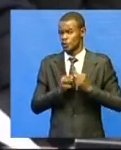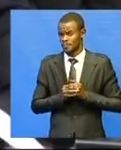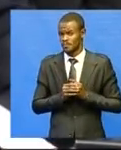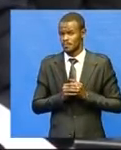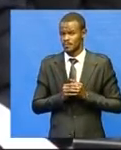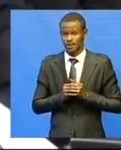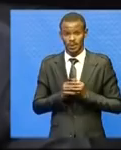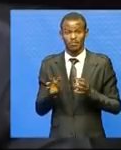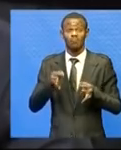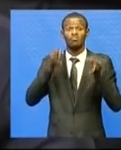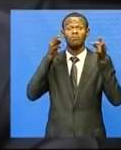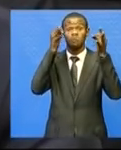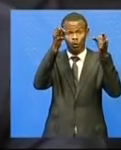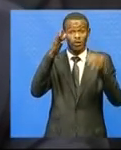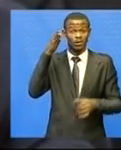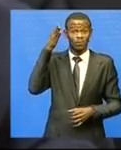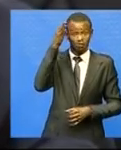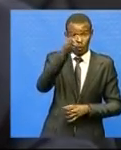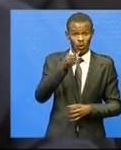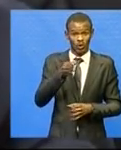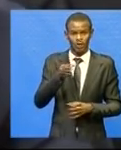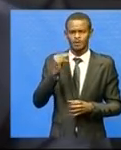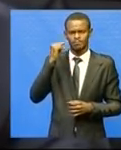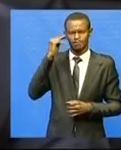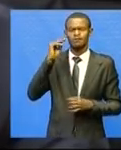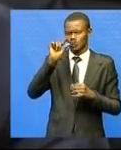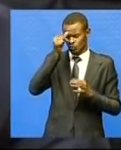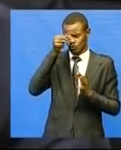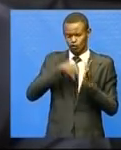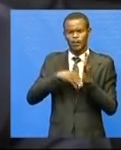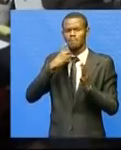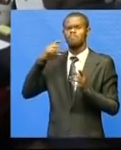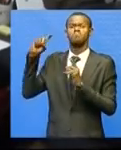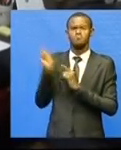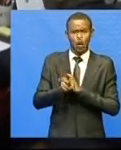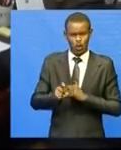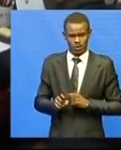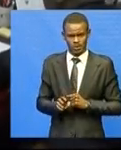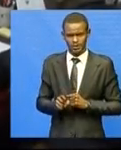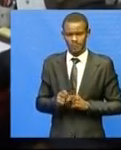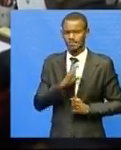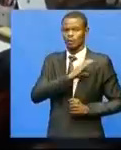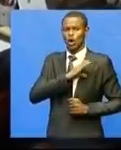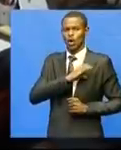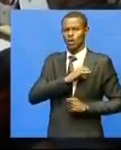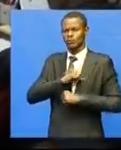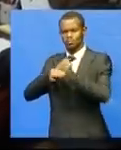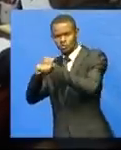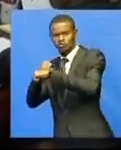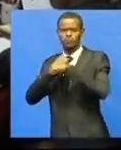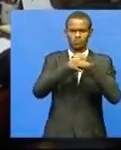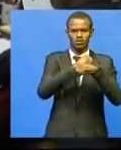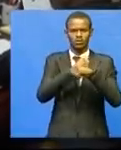gouvernement annoncera des mesures de riposte plus strictes. Entre-temps, il va augmenter la capacité des hôpitaux